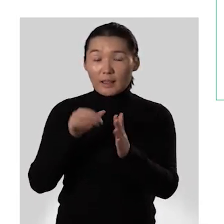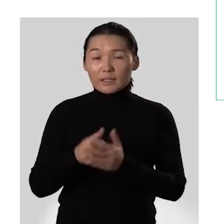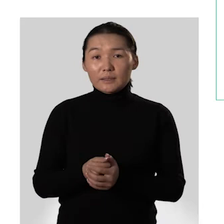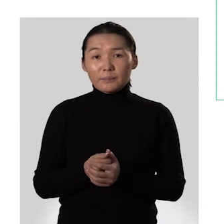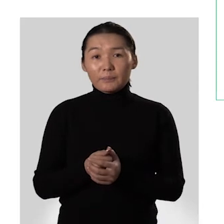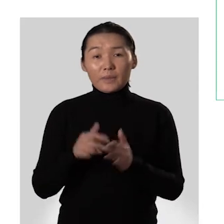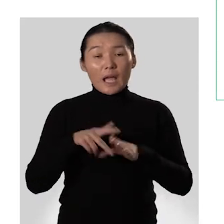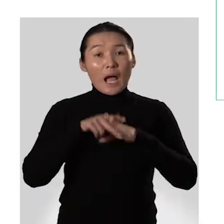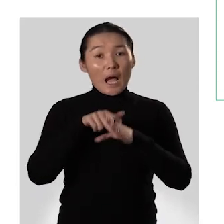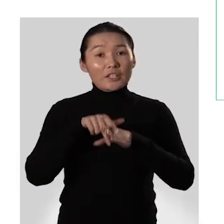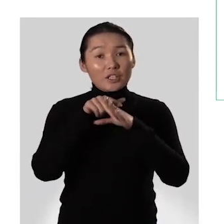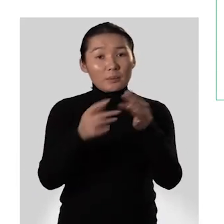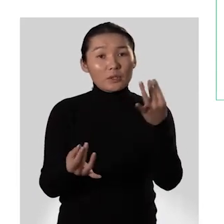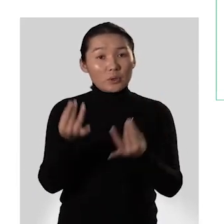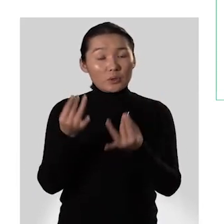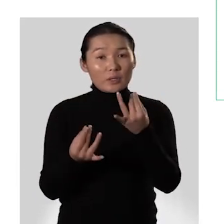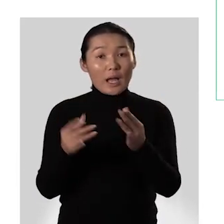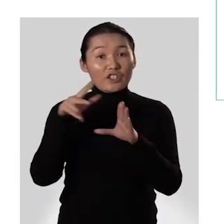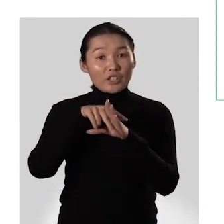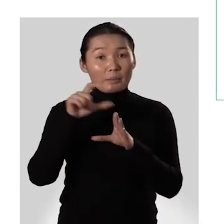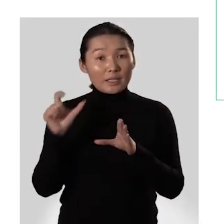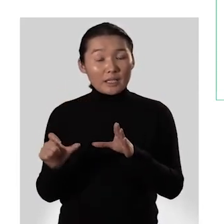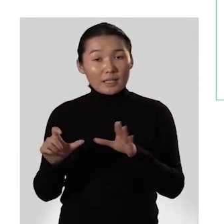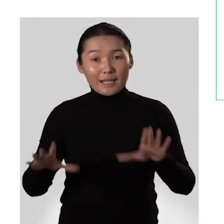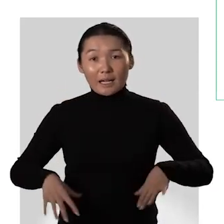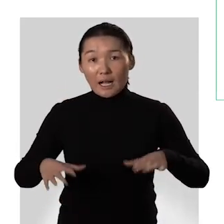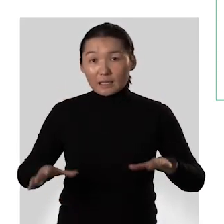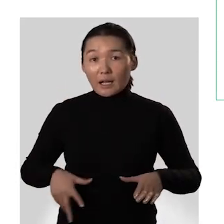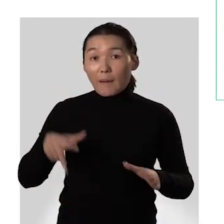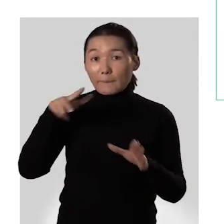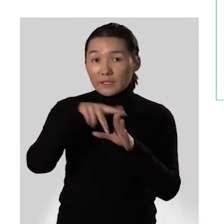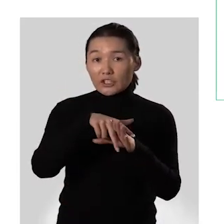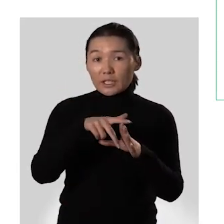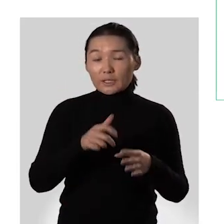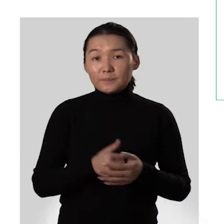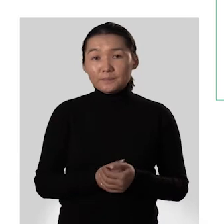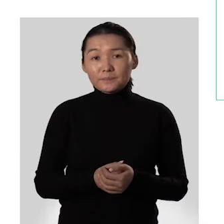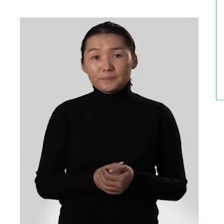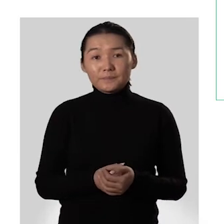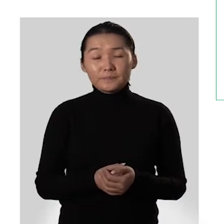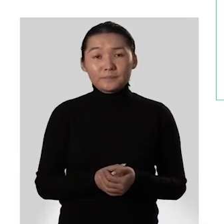Ат чабыш ойнунда чабендестер атка минишет.